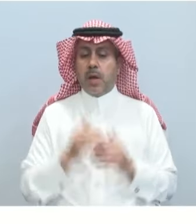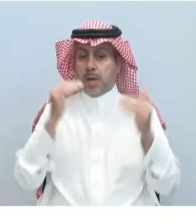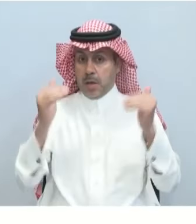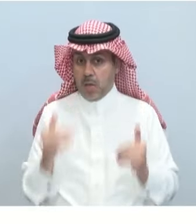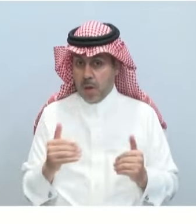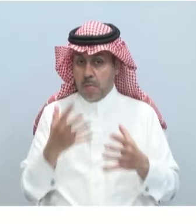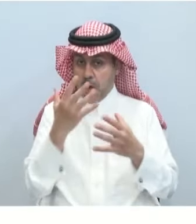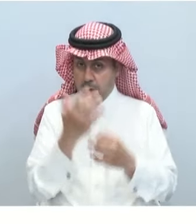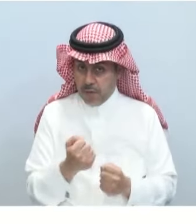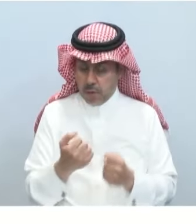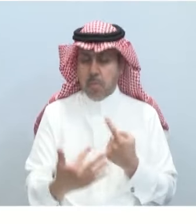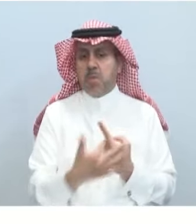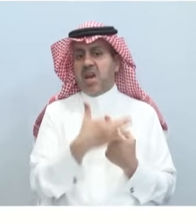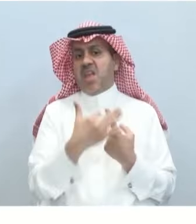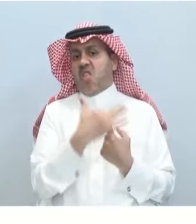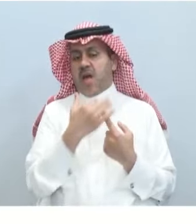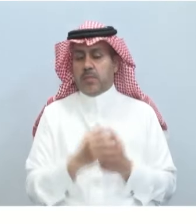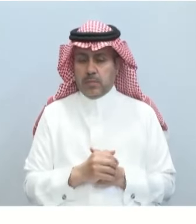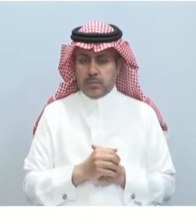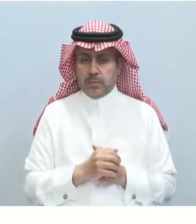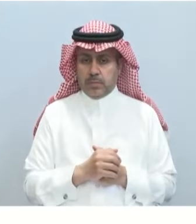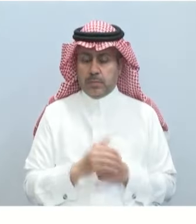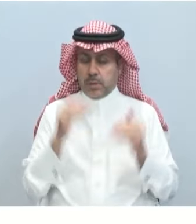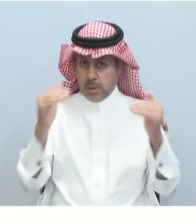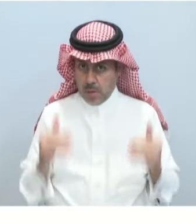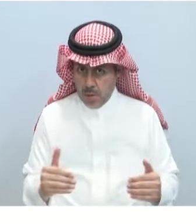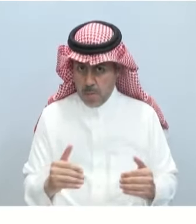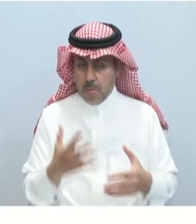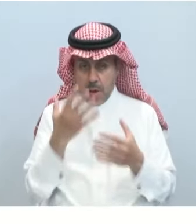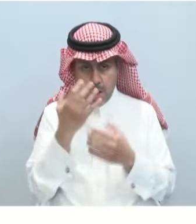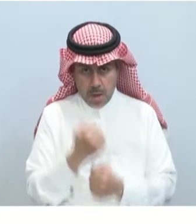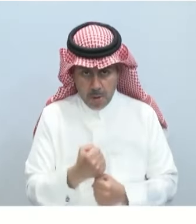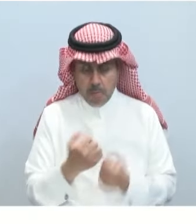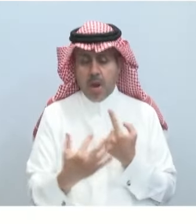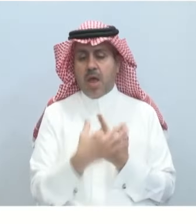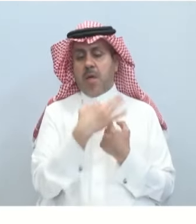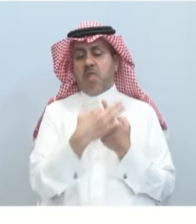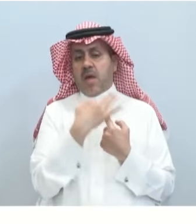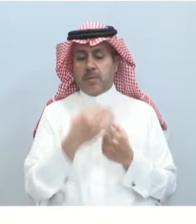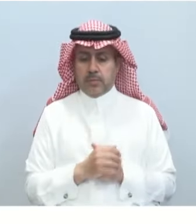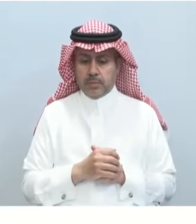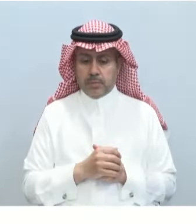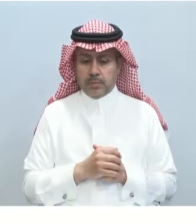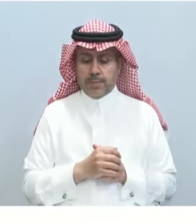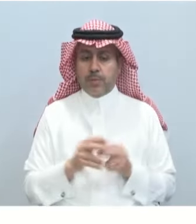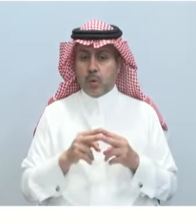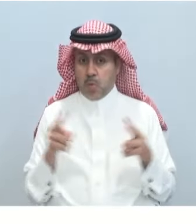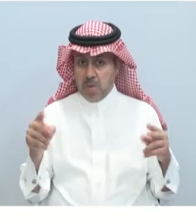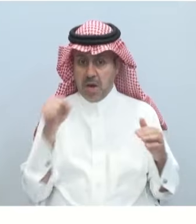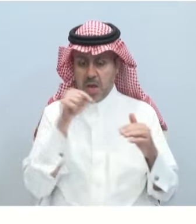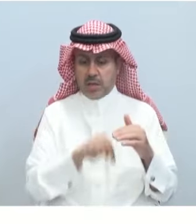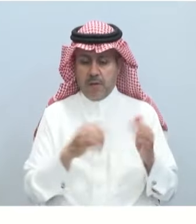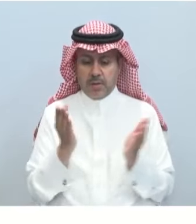نظام الحمايه من الايذاء نظام الحمايه من الايذاء وقبل الشروع في الدرس كما تعودنا نذكر اهداف